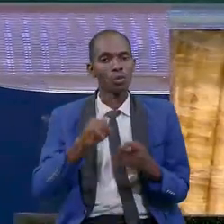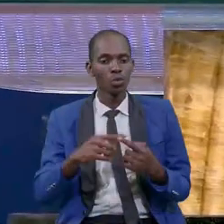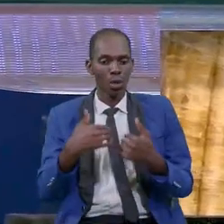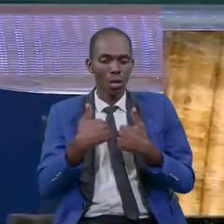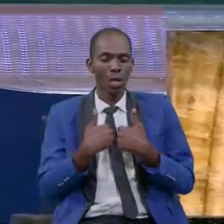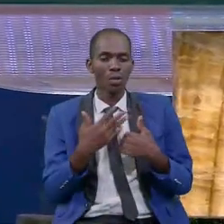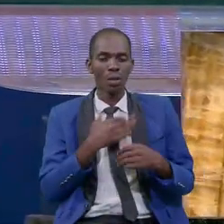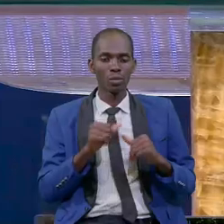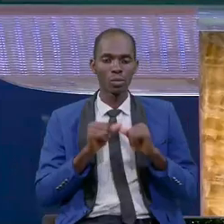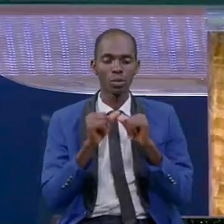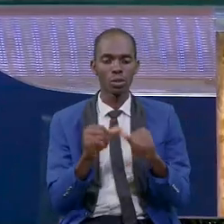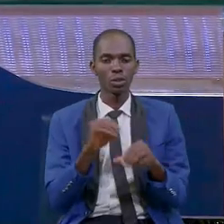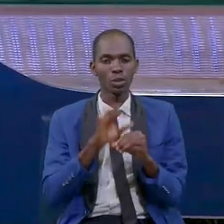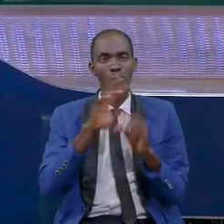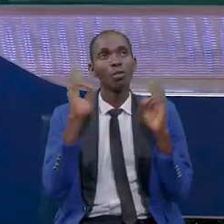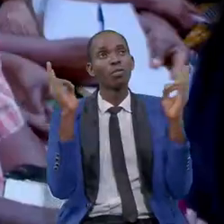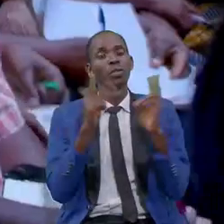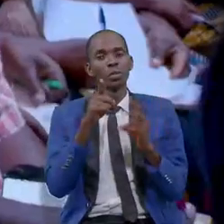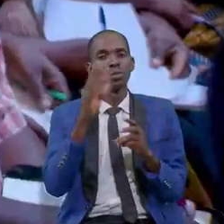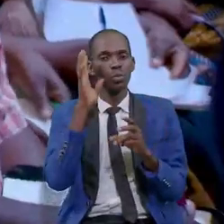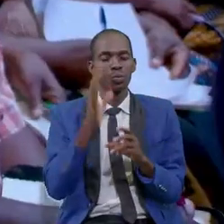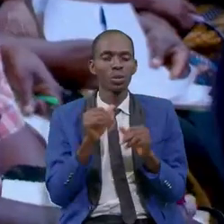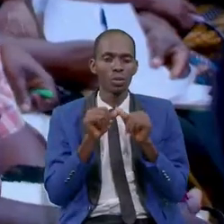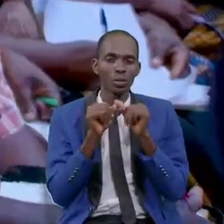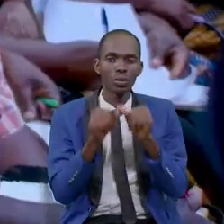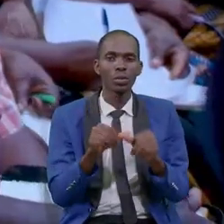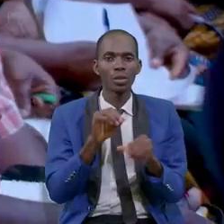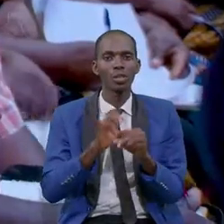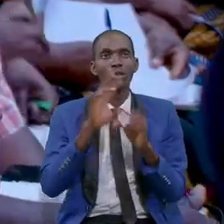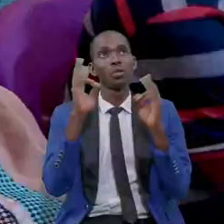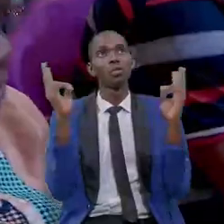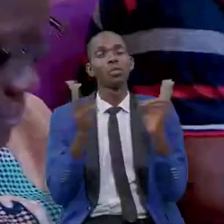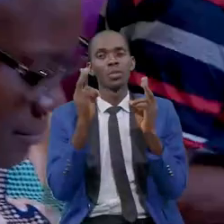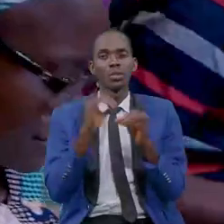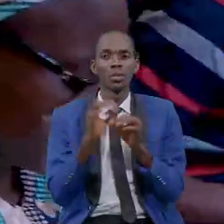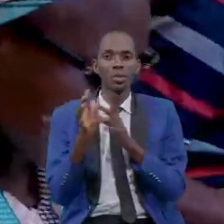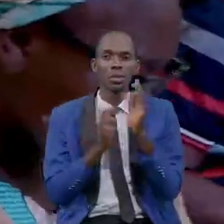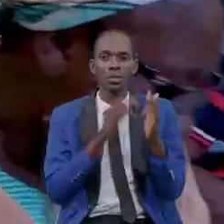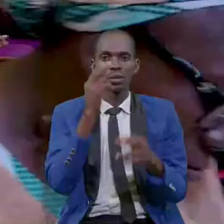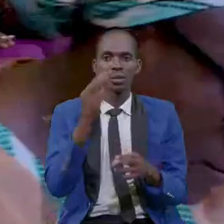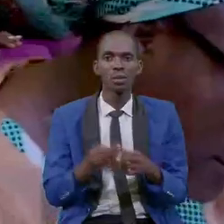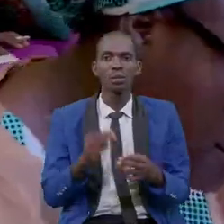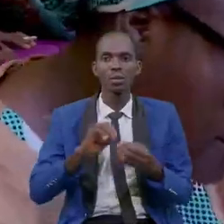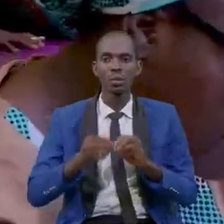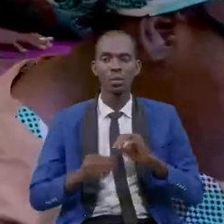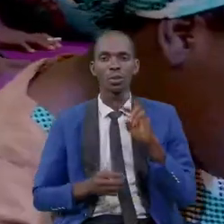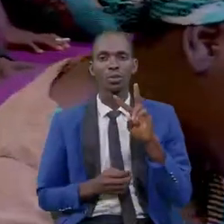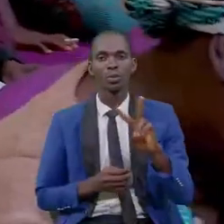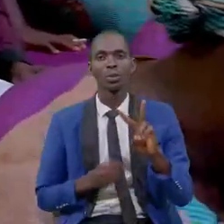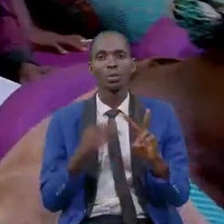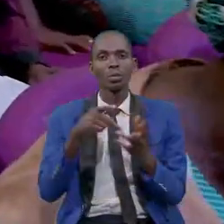Alors, pour que vous ayez votre victoire, vous allez garder la victoire. Allons à la deuxième partie ici.